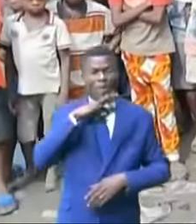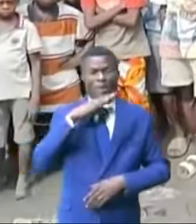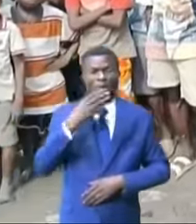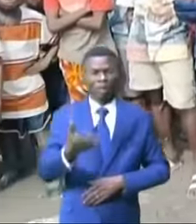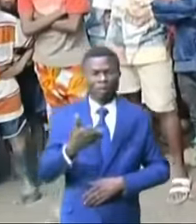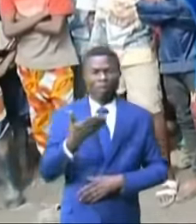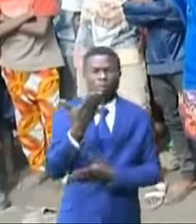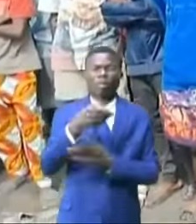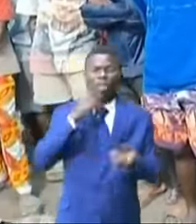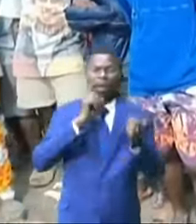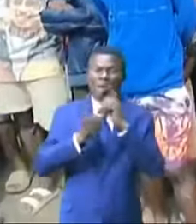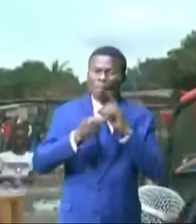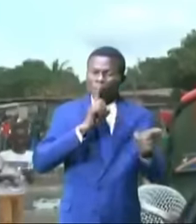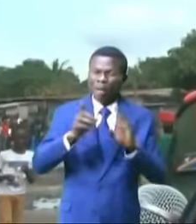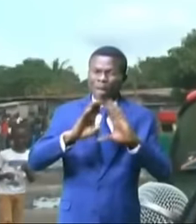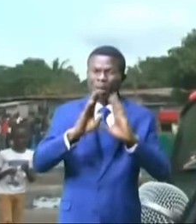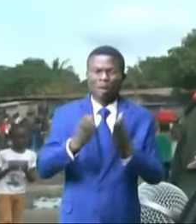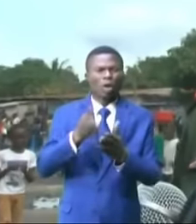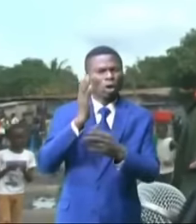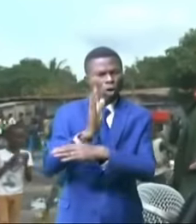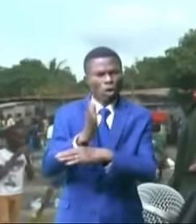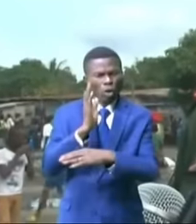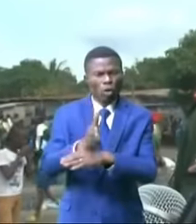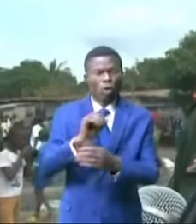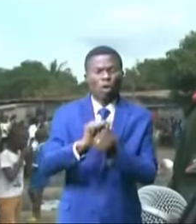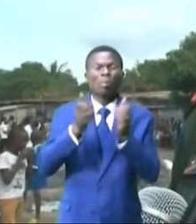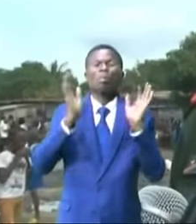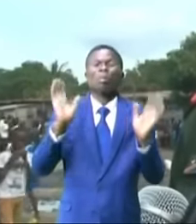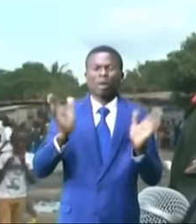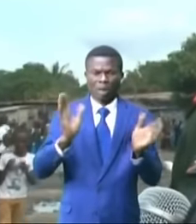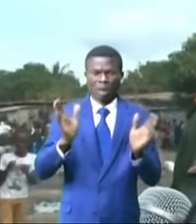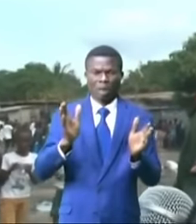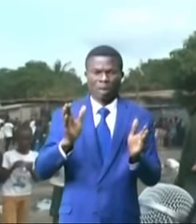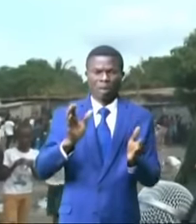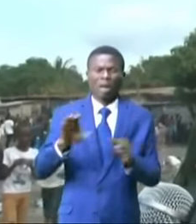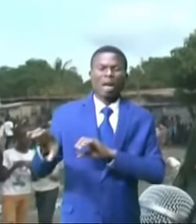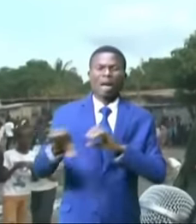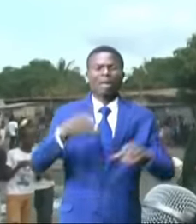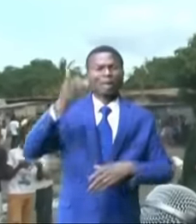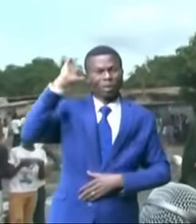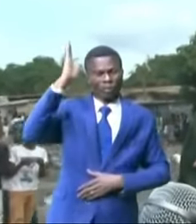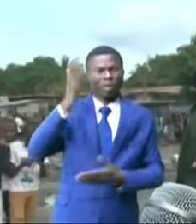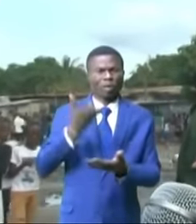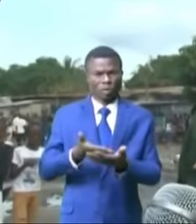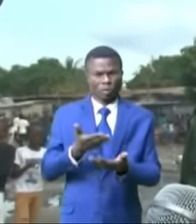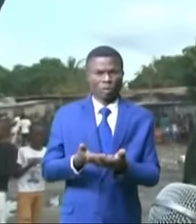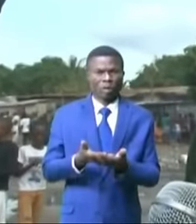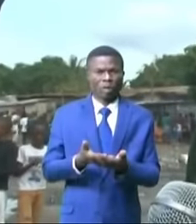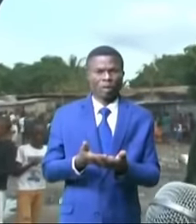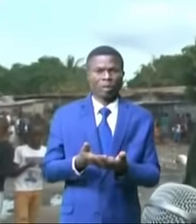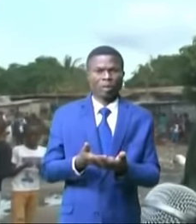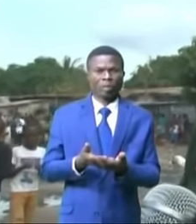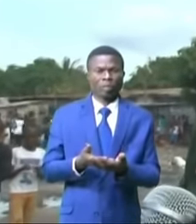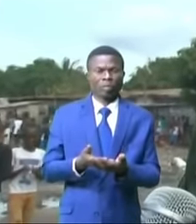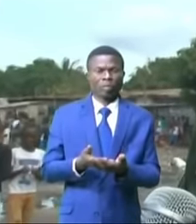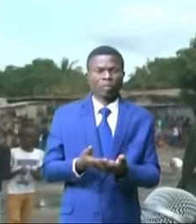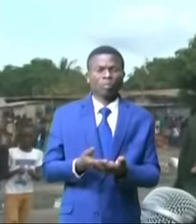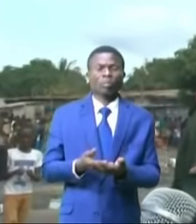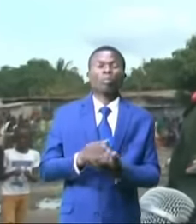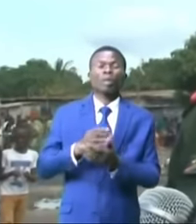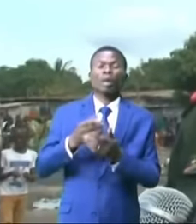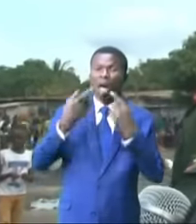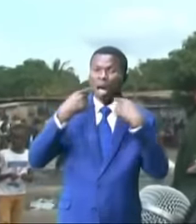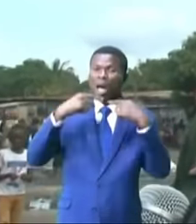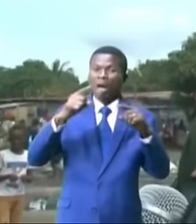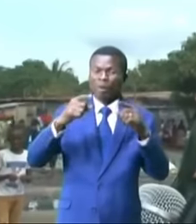leur parler, hein, leur montrer les conséquences de cette activité et qu'ils soient prévenus que